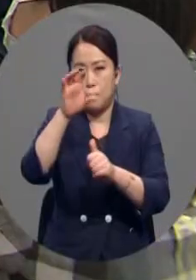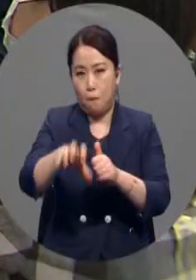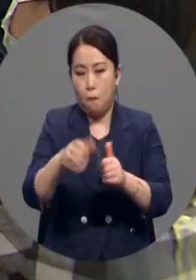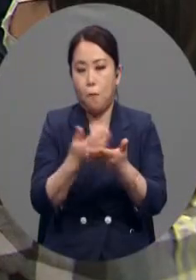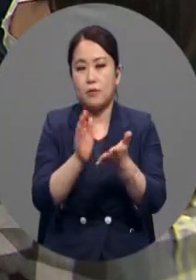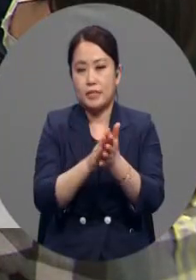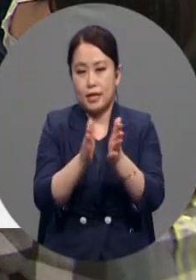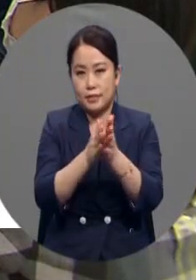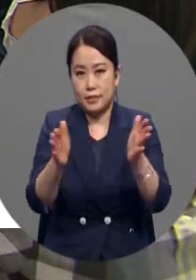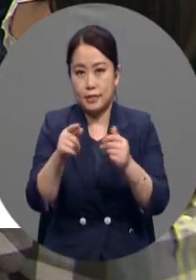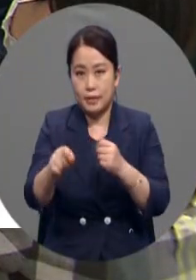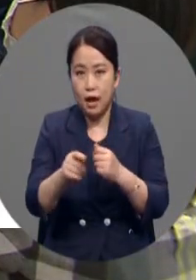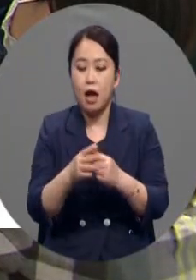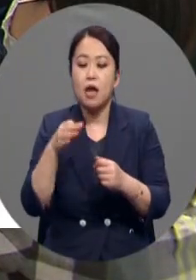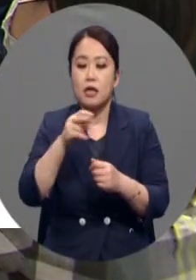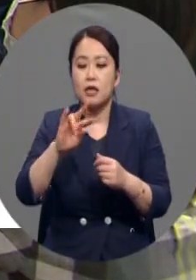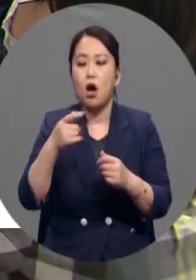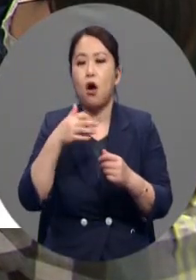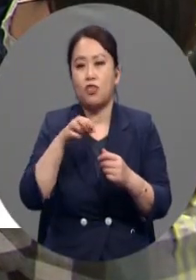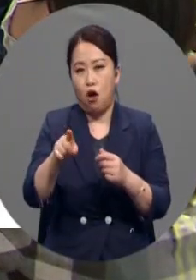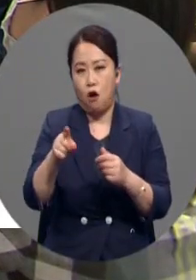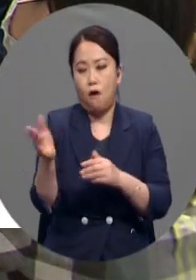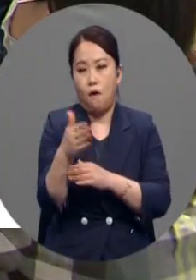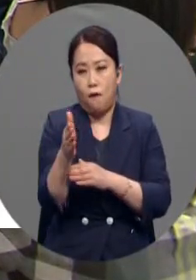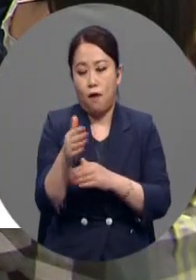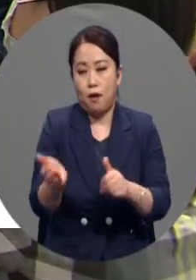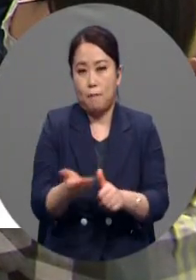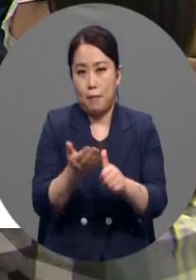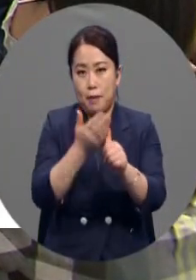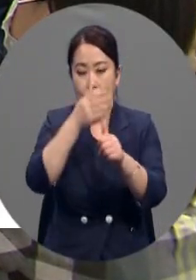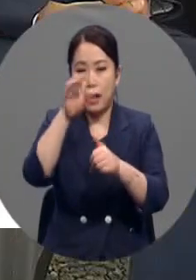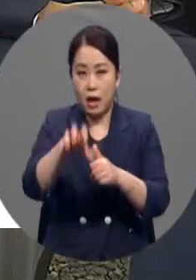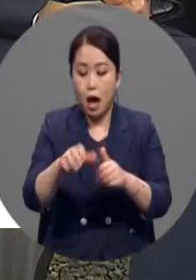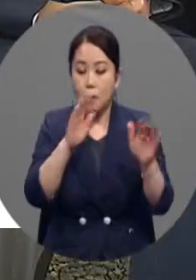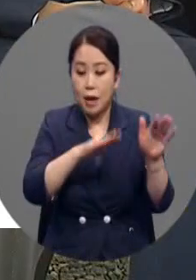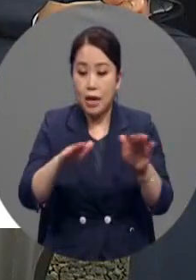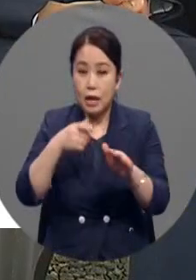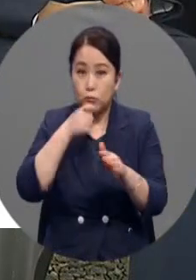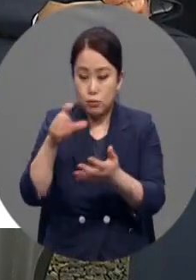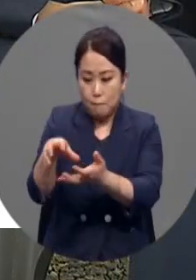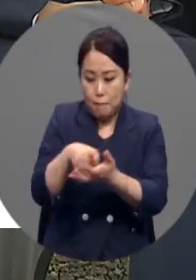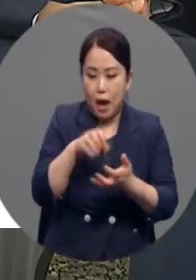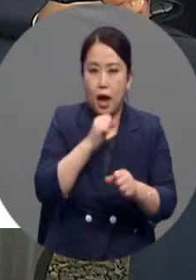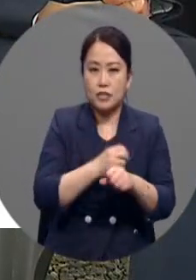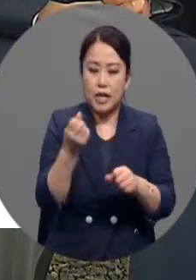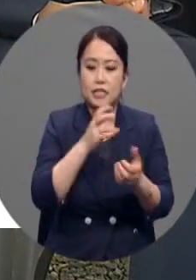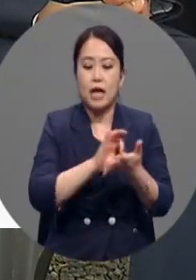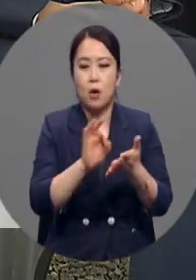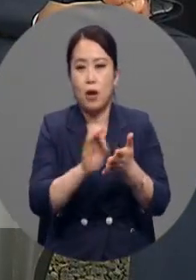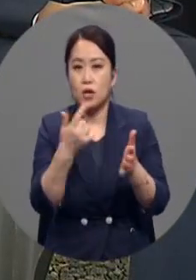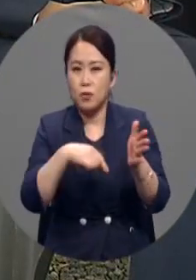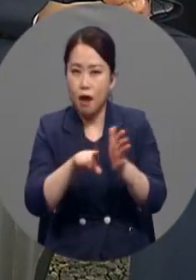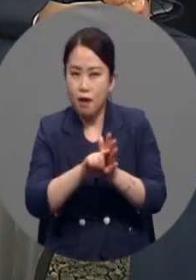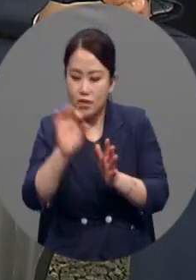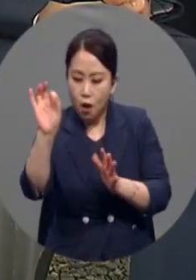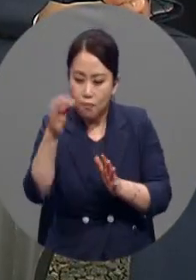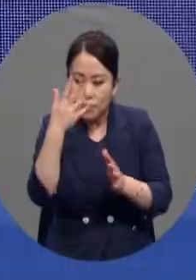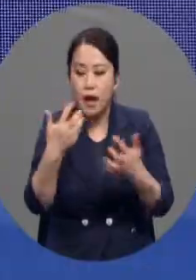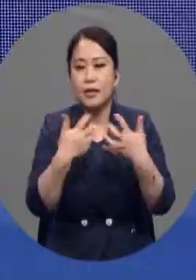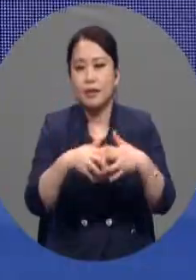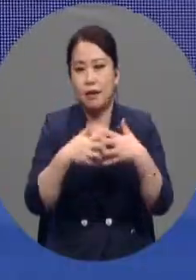어종인 개 서양 연어를 양 시 칼 예정인데 바닷물을 끌어와 재사용할 수 있도록 각종 첨단 센서와 장비 등이 구축